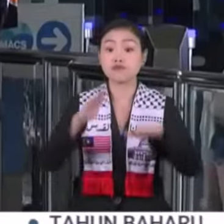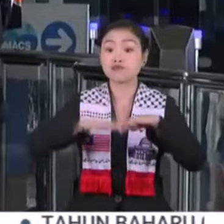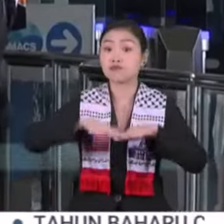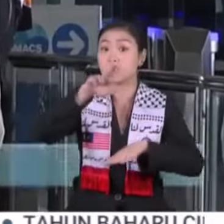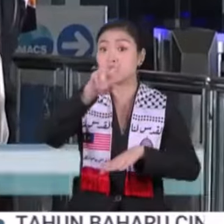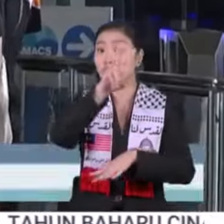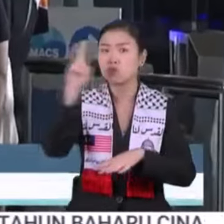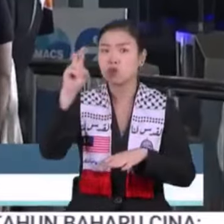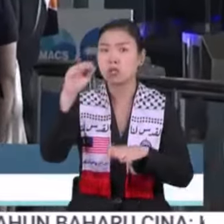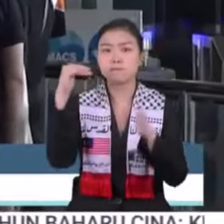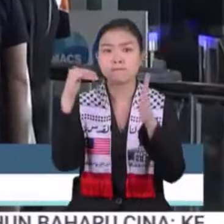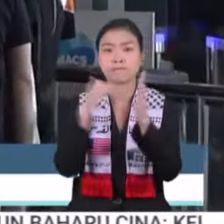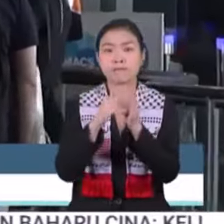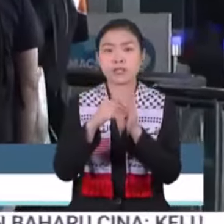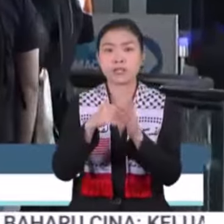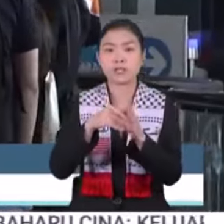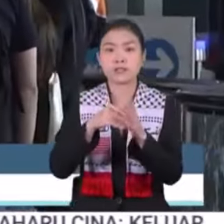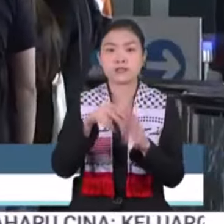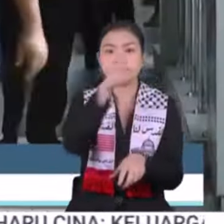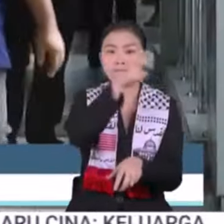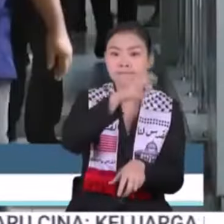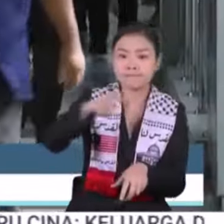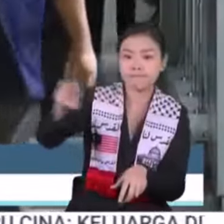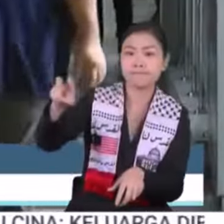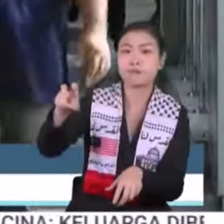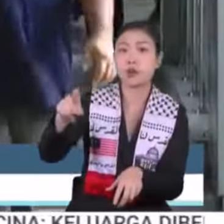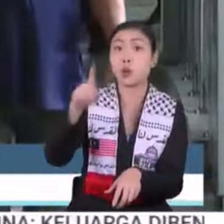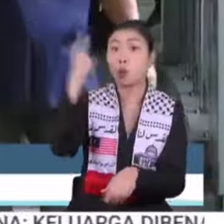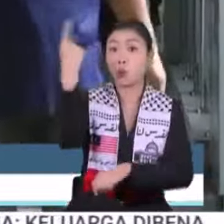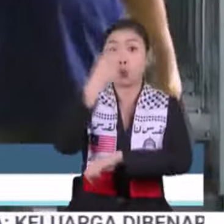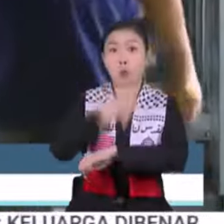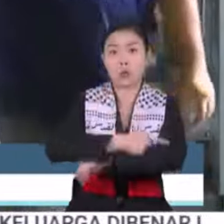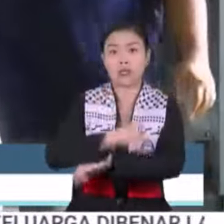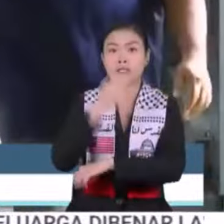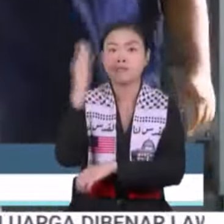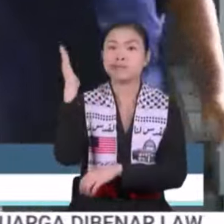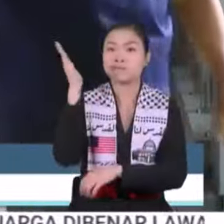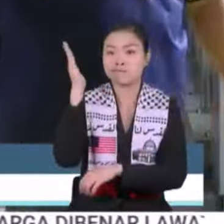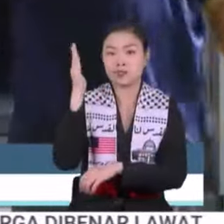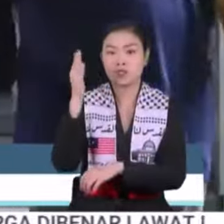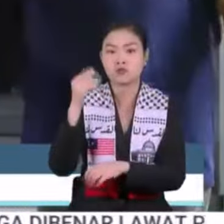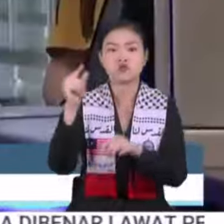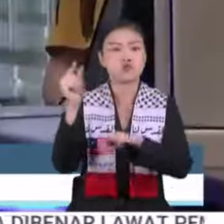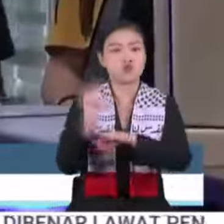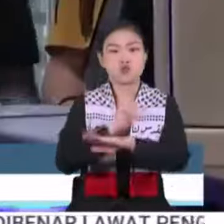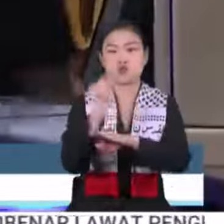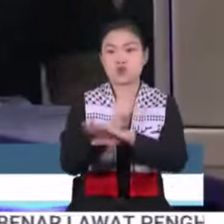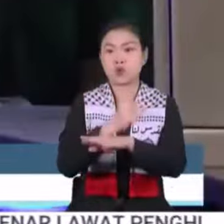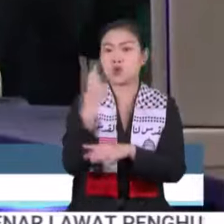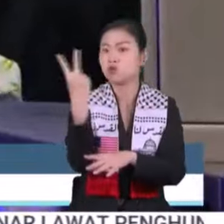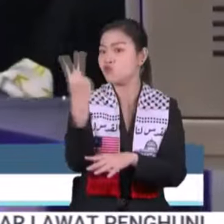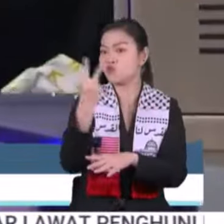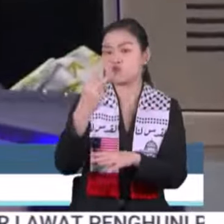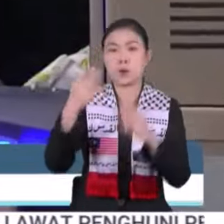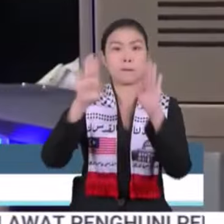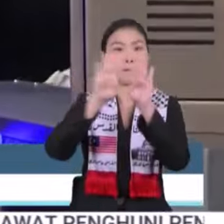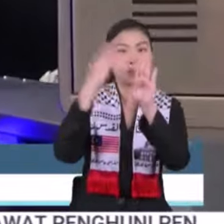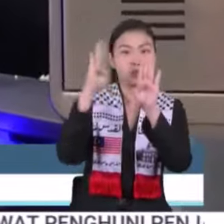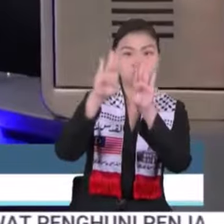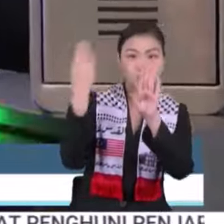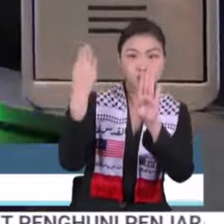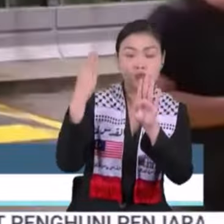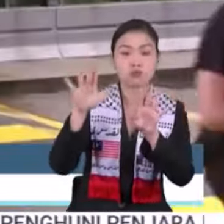lebih 200 r000 pengembara sehari akan menggunakan kedua-dua pintu Tambak Johor Sempena tahun baru China bagi melancarkan aliran